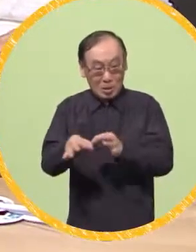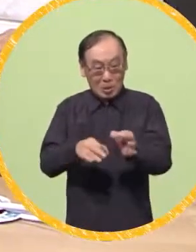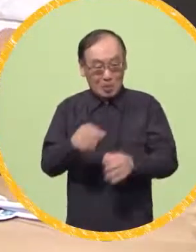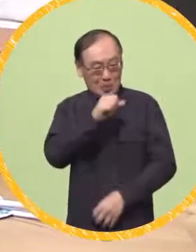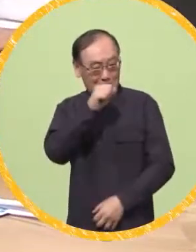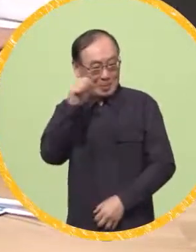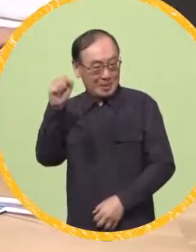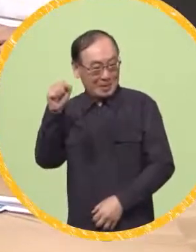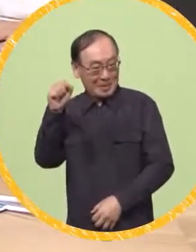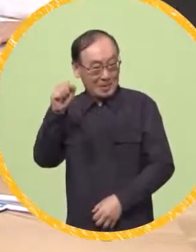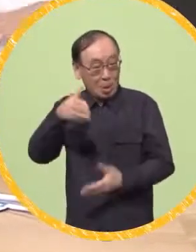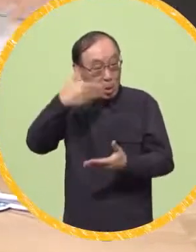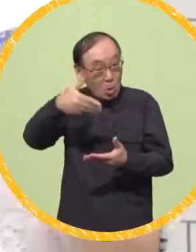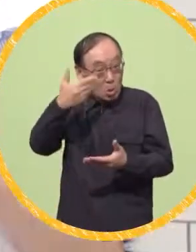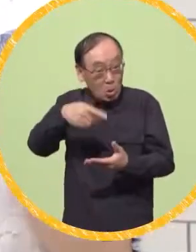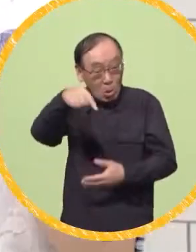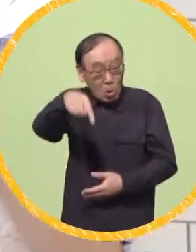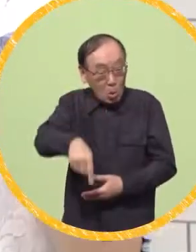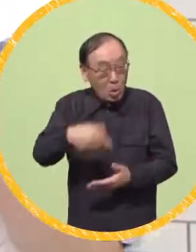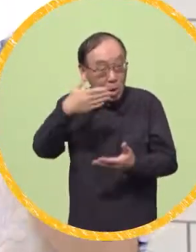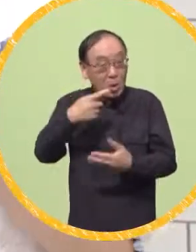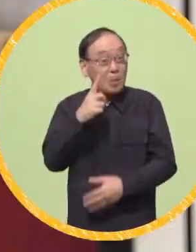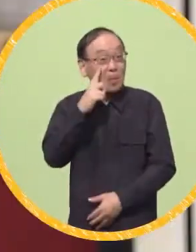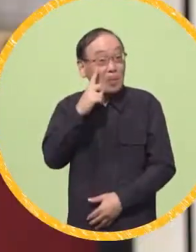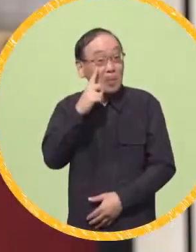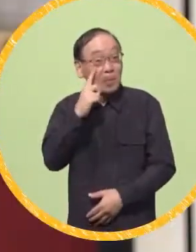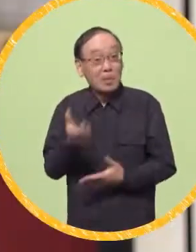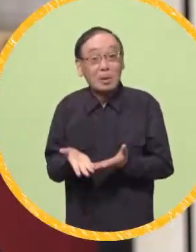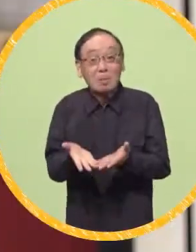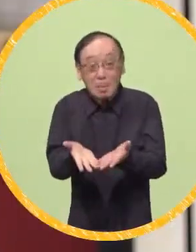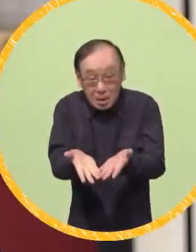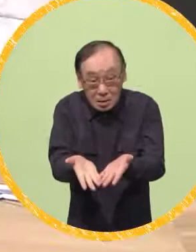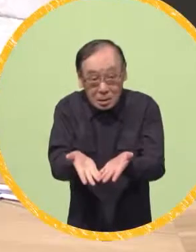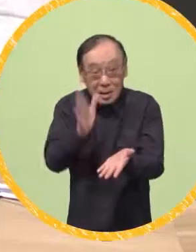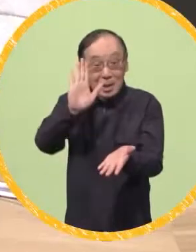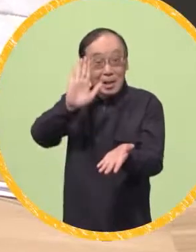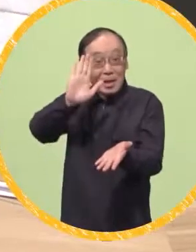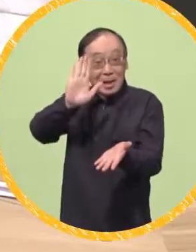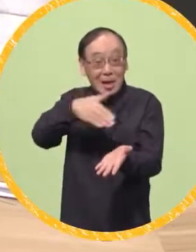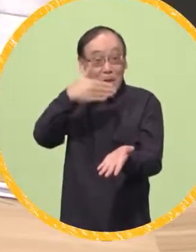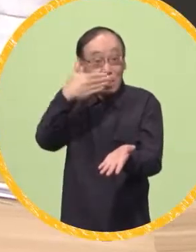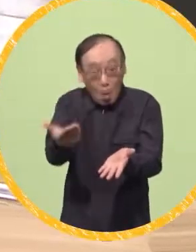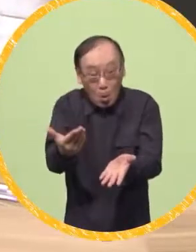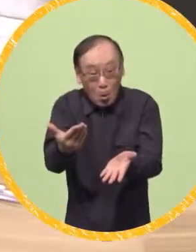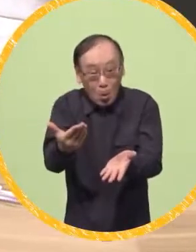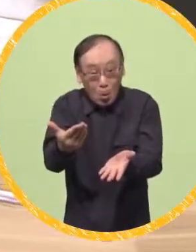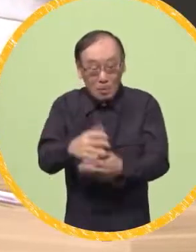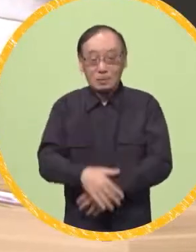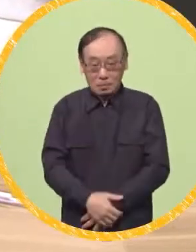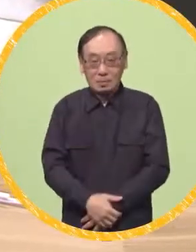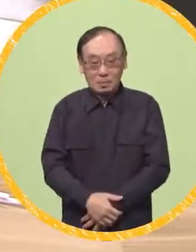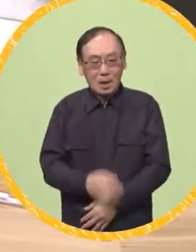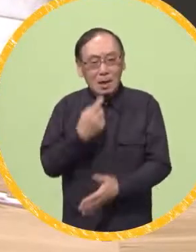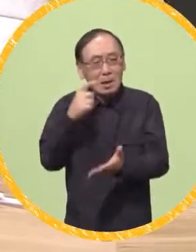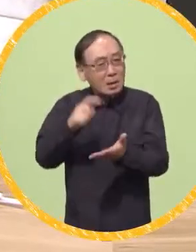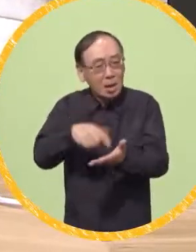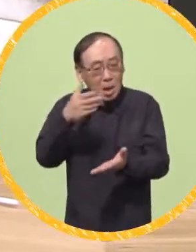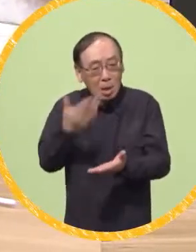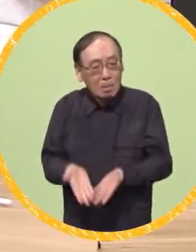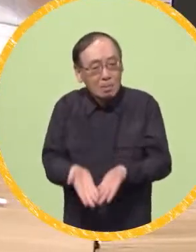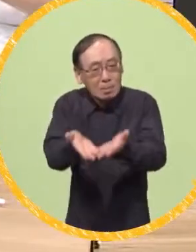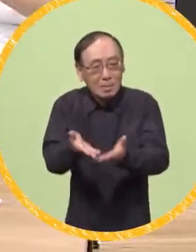スタジオで試食している頑張っていましたがしかし何そんな簡単には